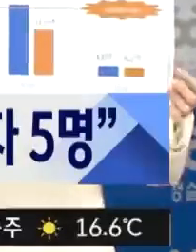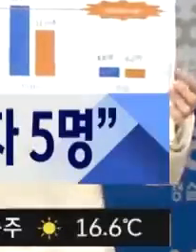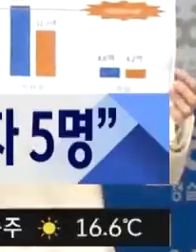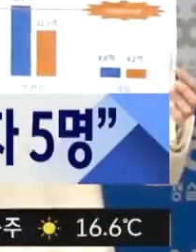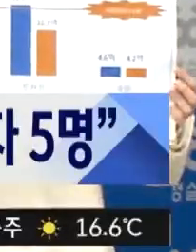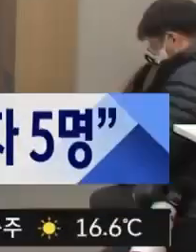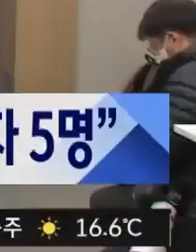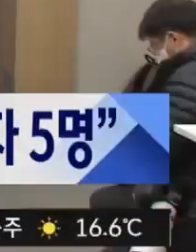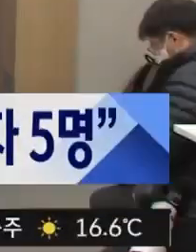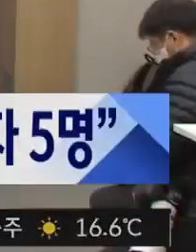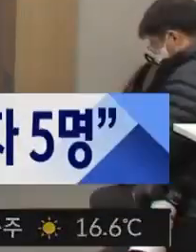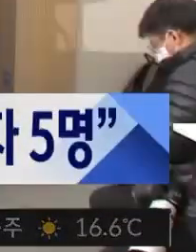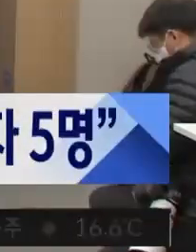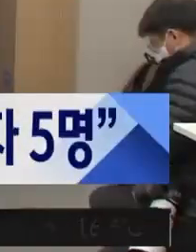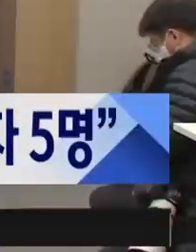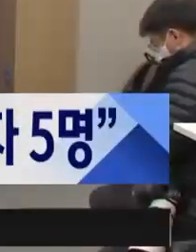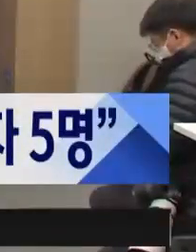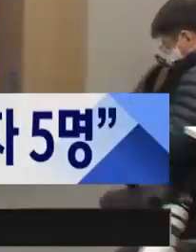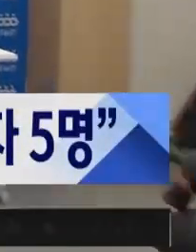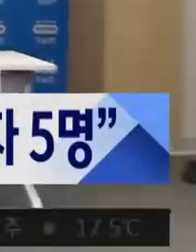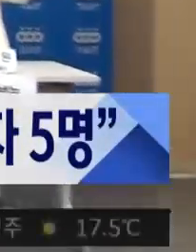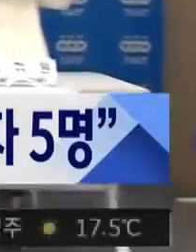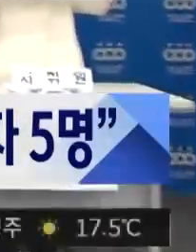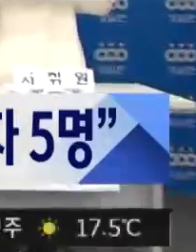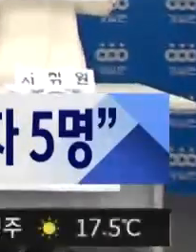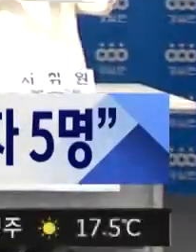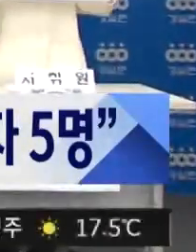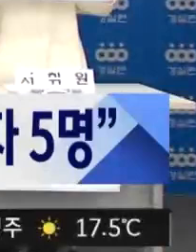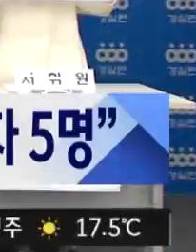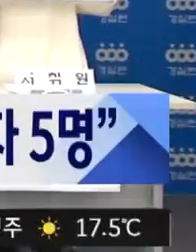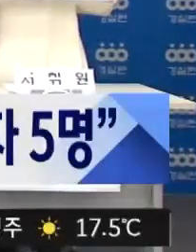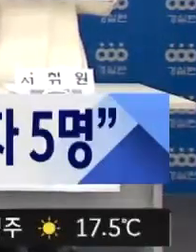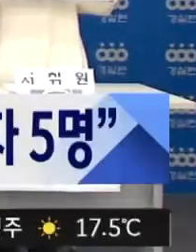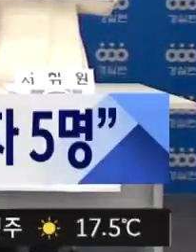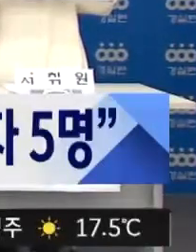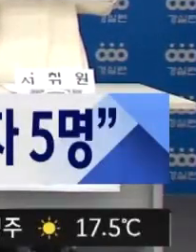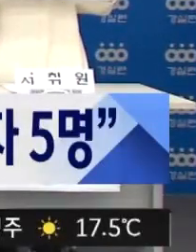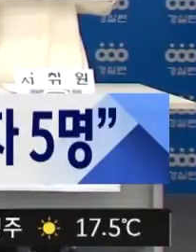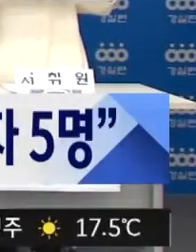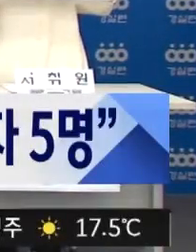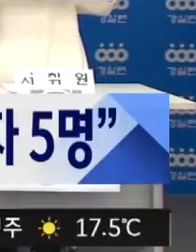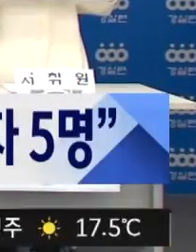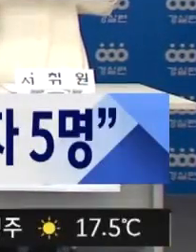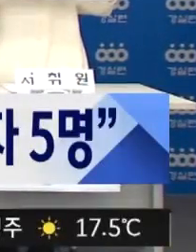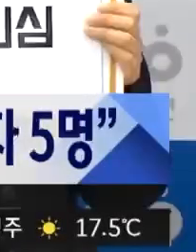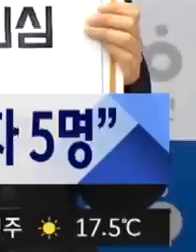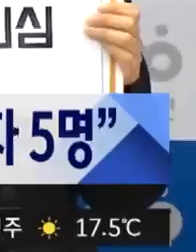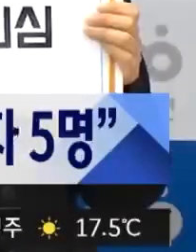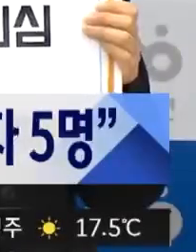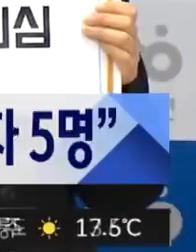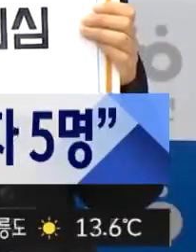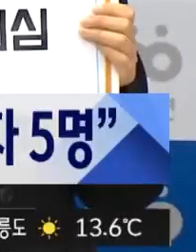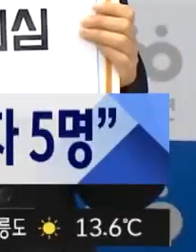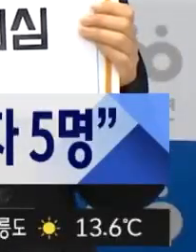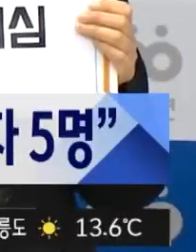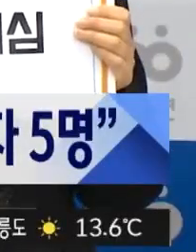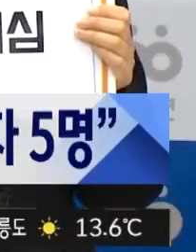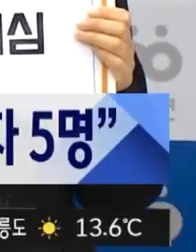원, 일반 국민 가구의 7.5배로 나타났는데요. 특히 이 중 다주택자는 5명인 걸로 나왔습니다.